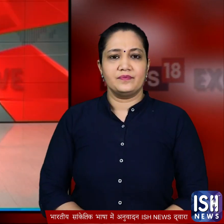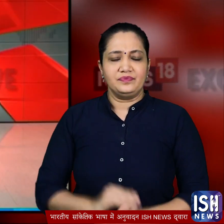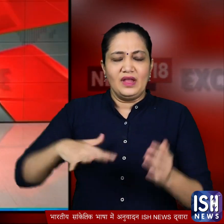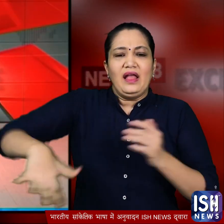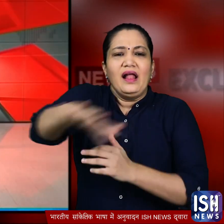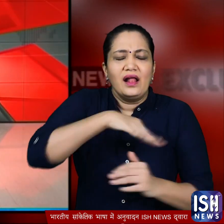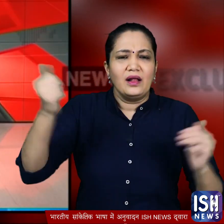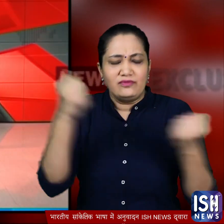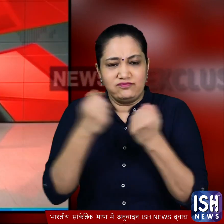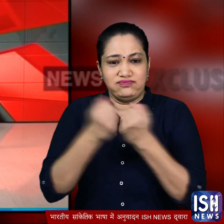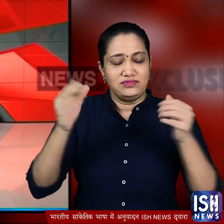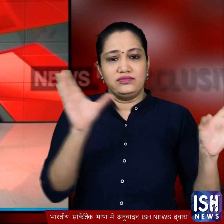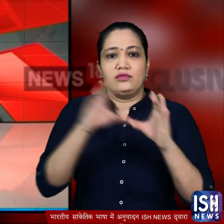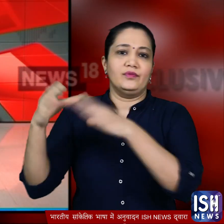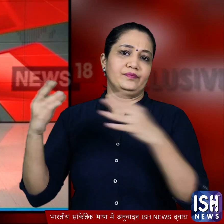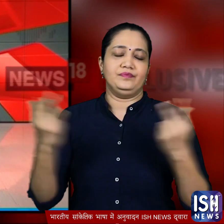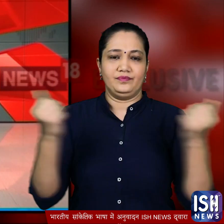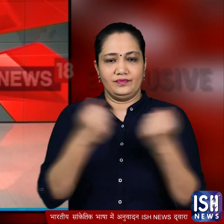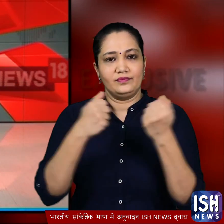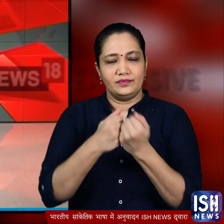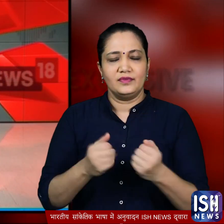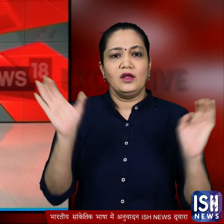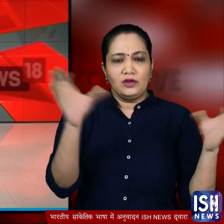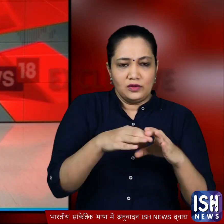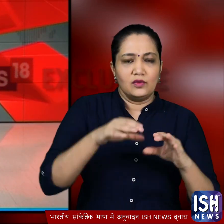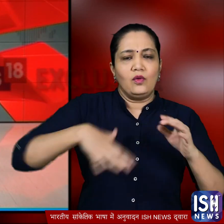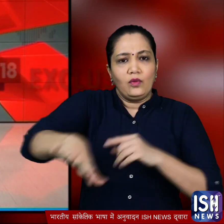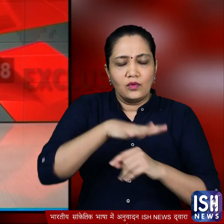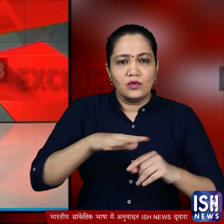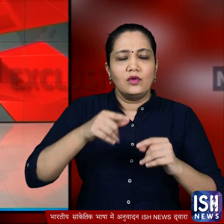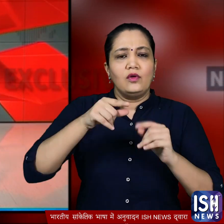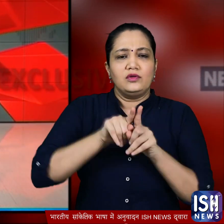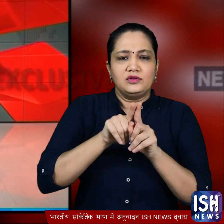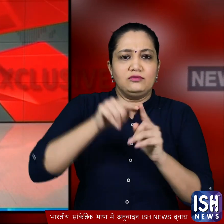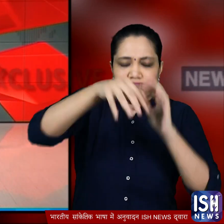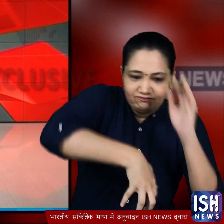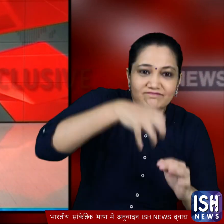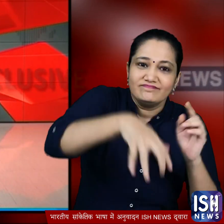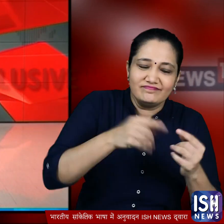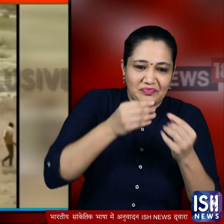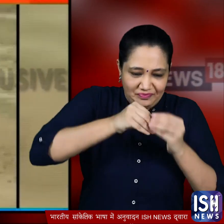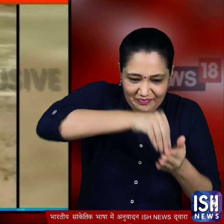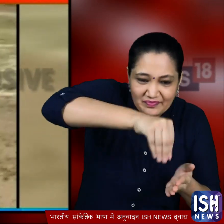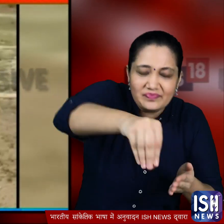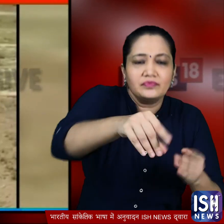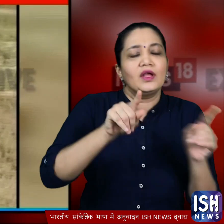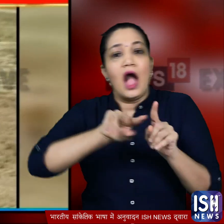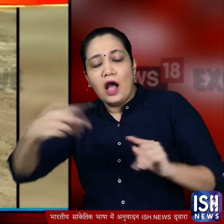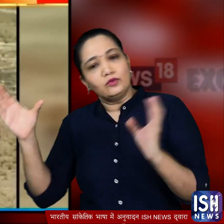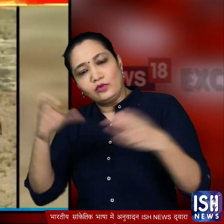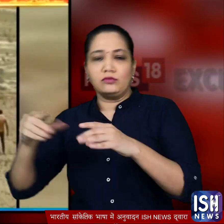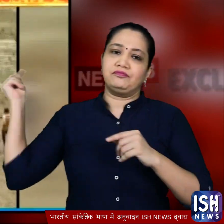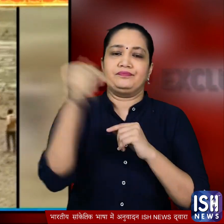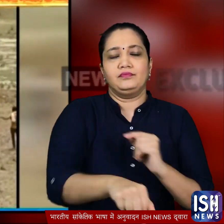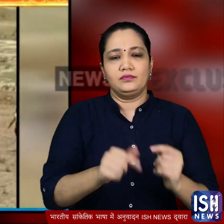वहां जमीन के विवाद में 2 गुट आपस में भिड़ गए। बताया गया कि एक पक्ष के लोग जमीन को जोतने पहुंच गए, जिसकी जानकारी मिलते ही दूसरे पक्ष